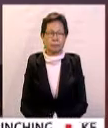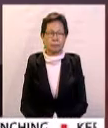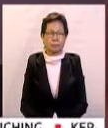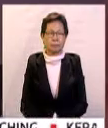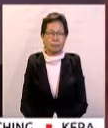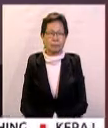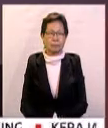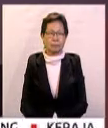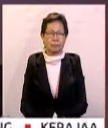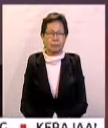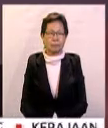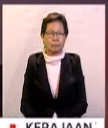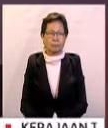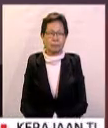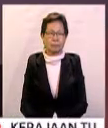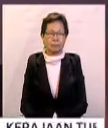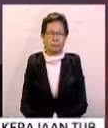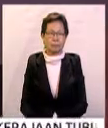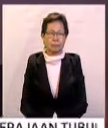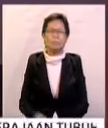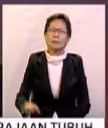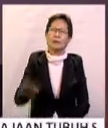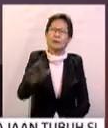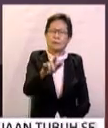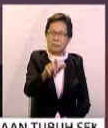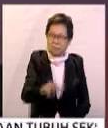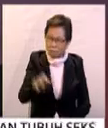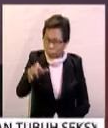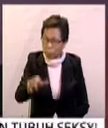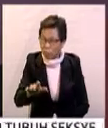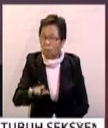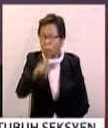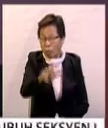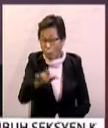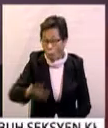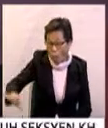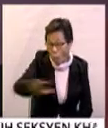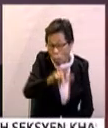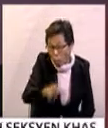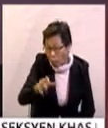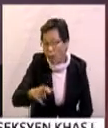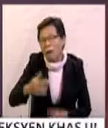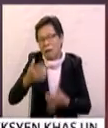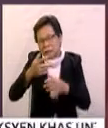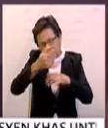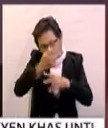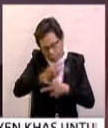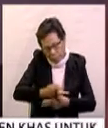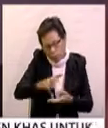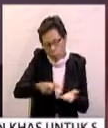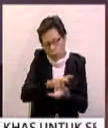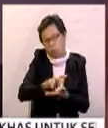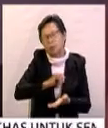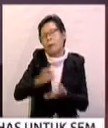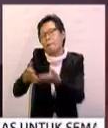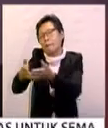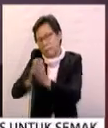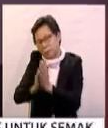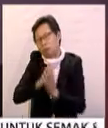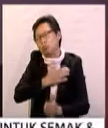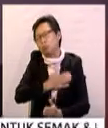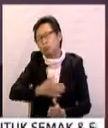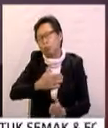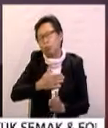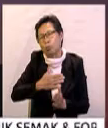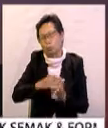kepada yang mana-mana ada menyimpan lagi video semua saya Mintalah tolong